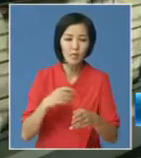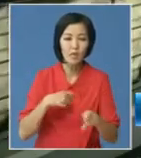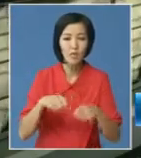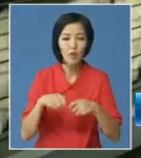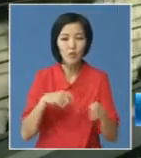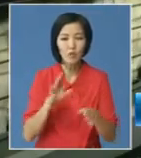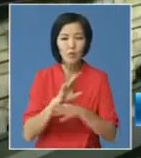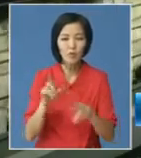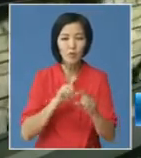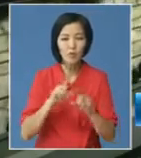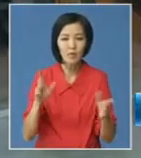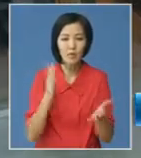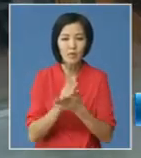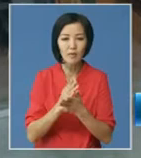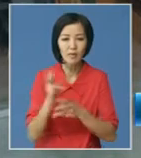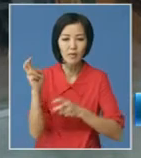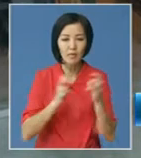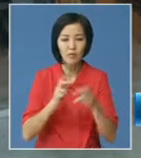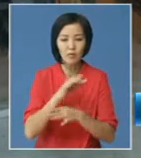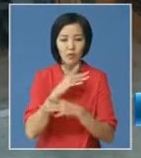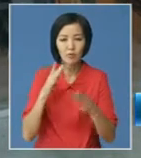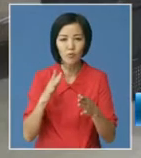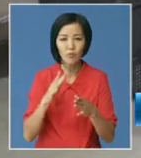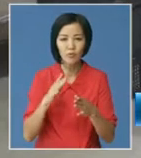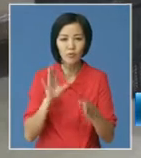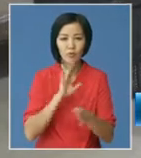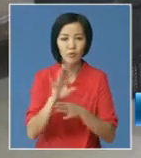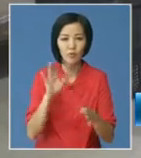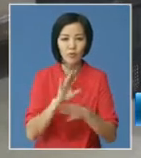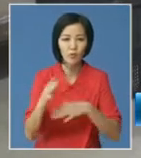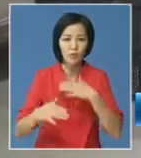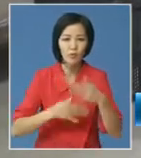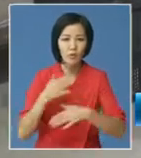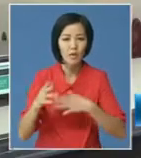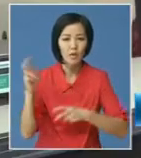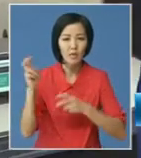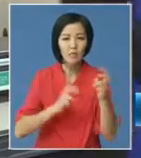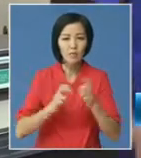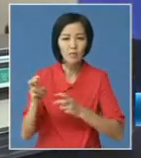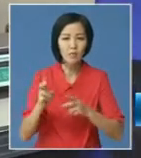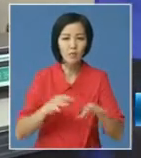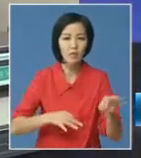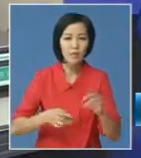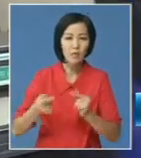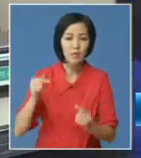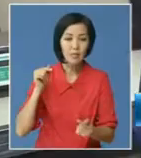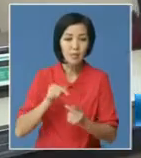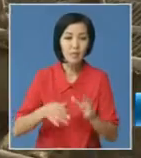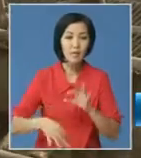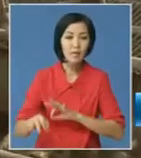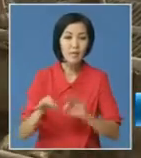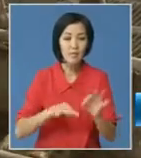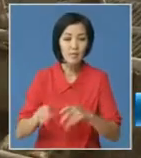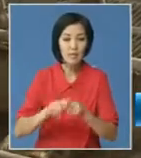бар. Амандық Баталов бұл кәсіпорындардың дені еліміздегі өнім өңдеу кәсіпорындарының нақты картасы аясында құрылғанын айтады. Яғни